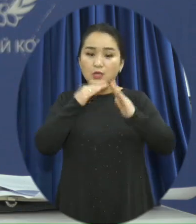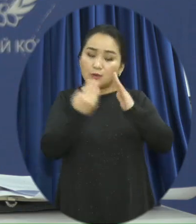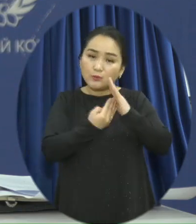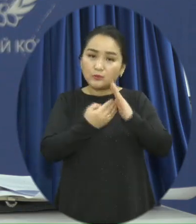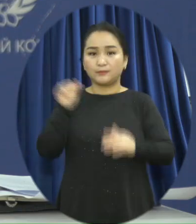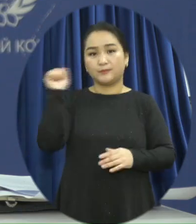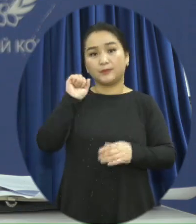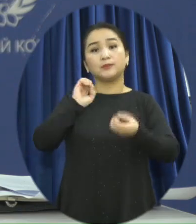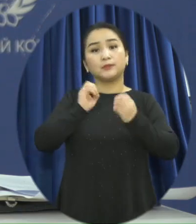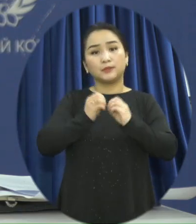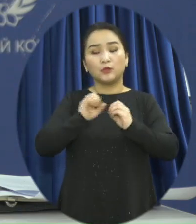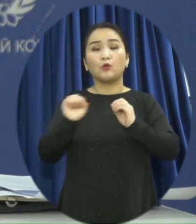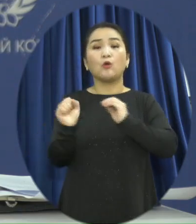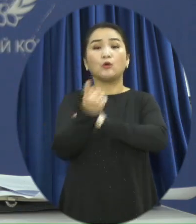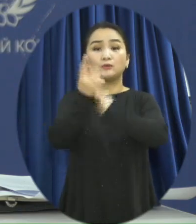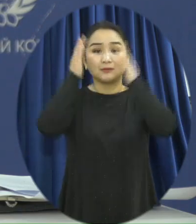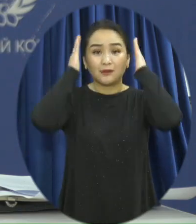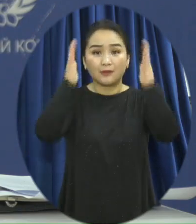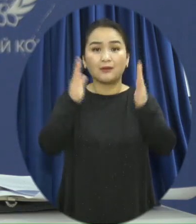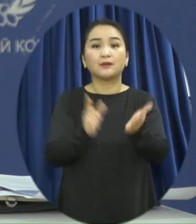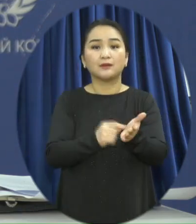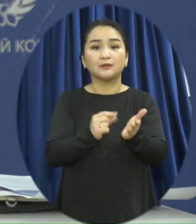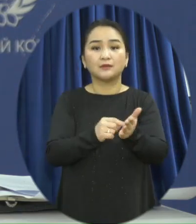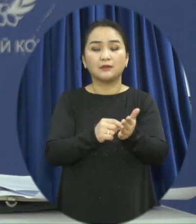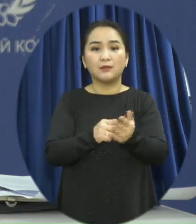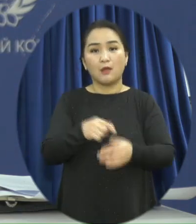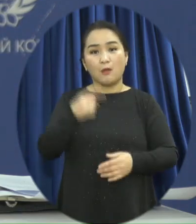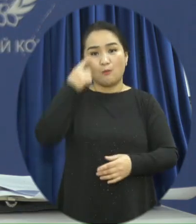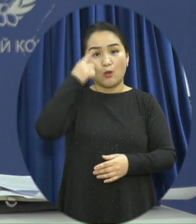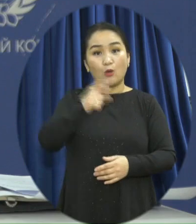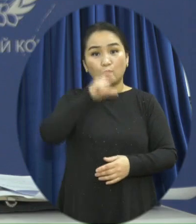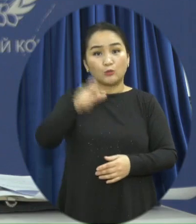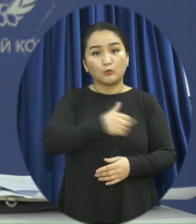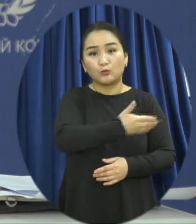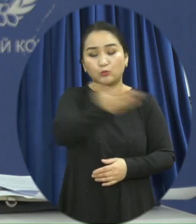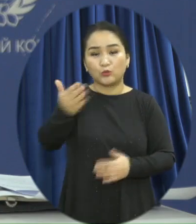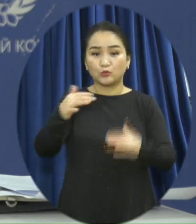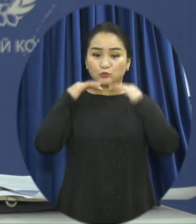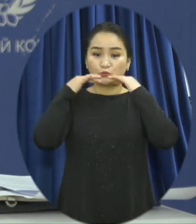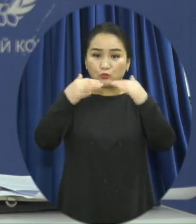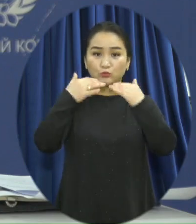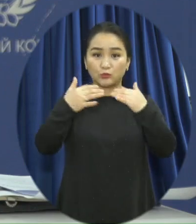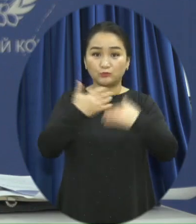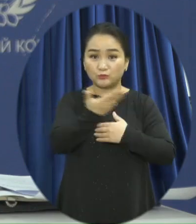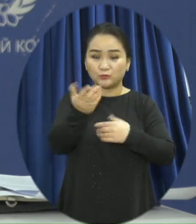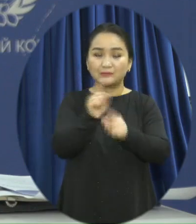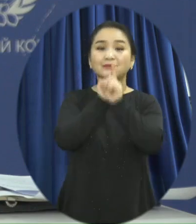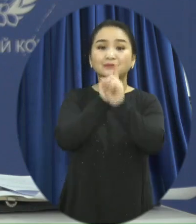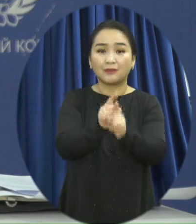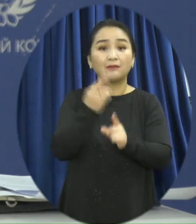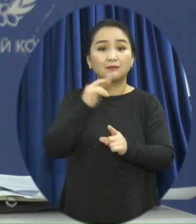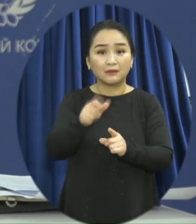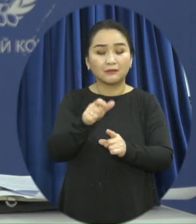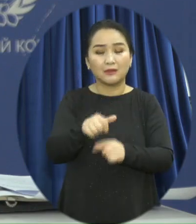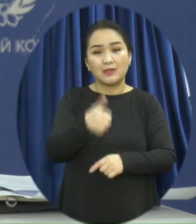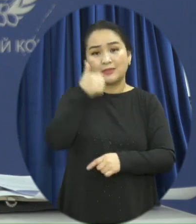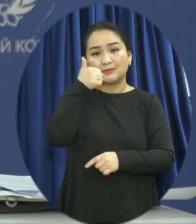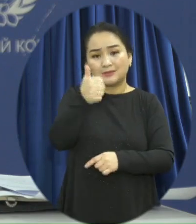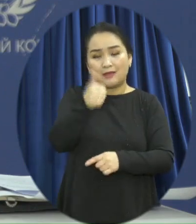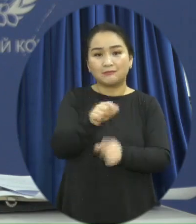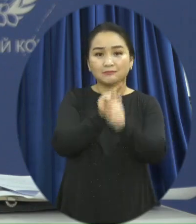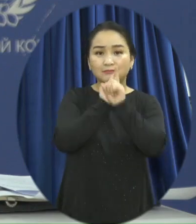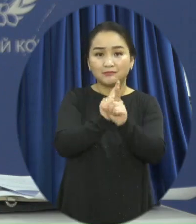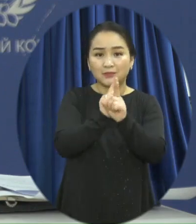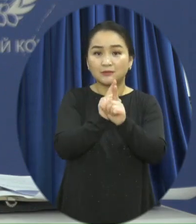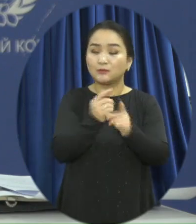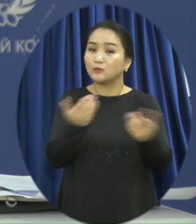онцгой анхаараарай. Манай ард хүмүүс бол зөвлөсөн зөвлөмжийг хэрэгжүүлдэг. Зөвлөсөн зөвлөмжийг одоо маш сайн дагаж мөрдсөн жишээ бол нэг